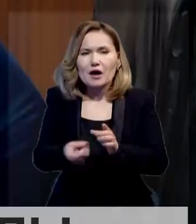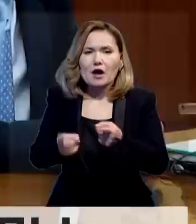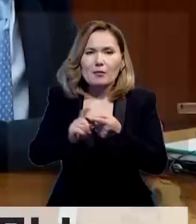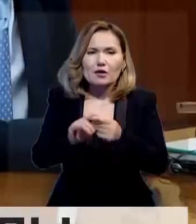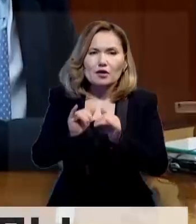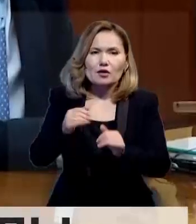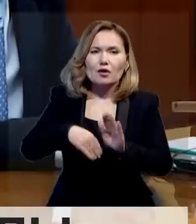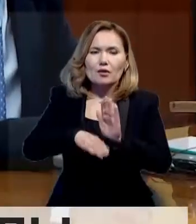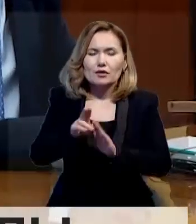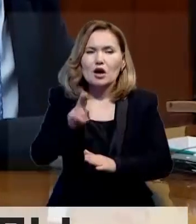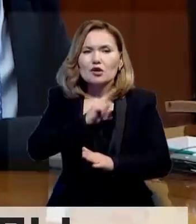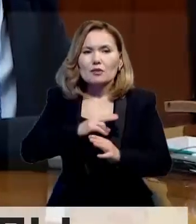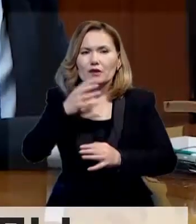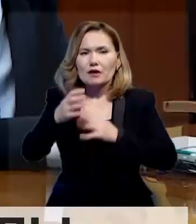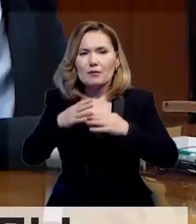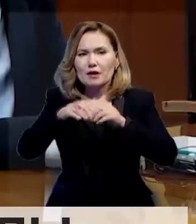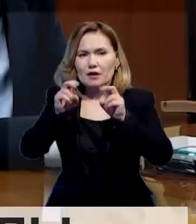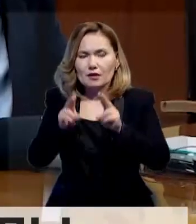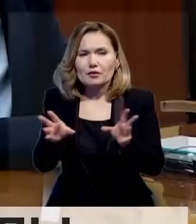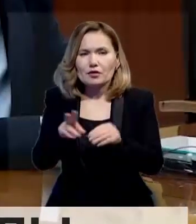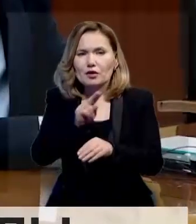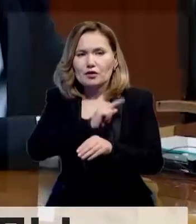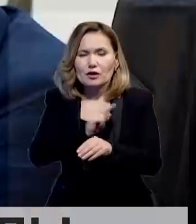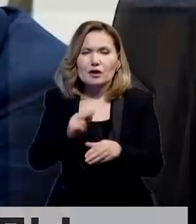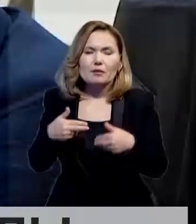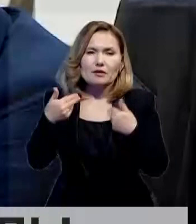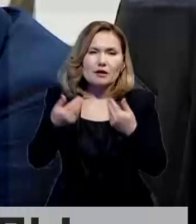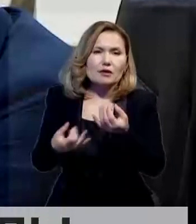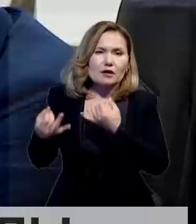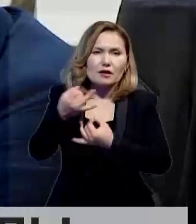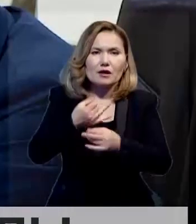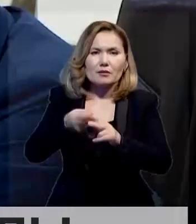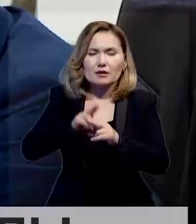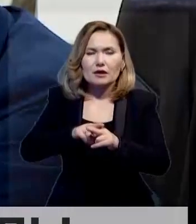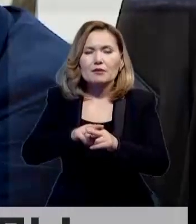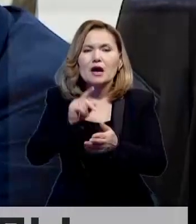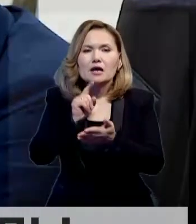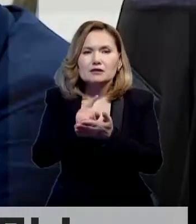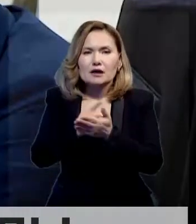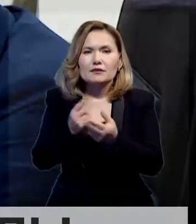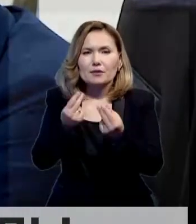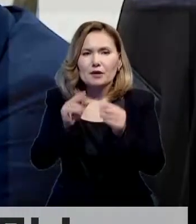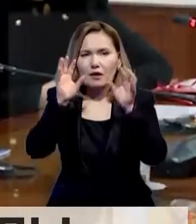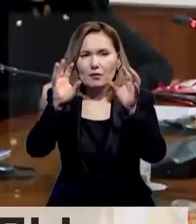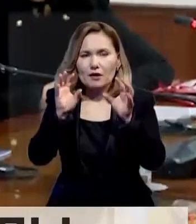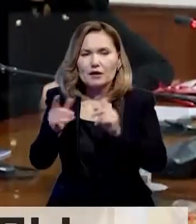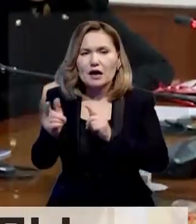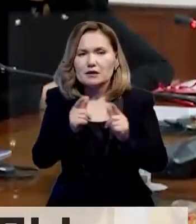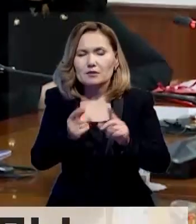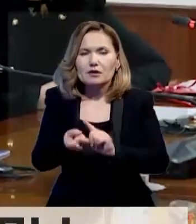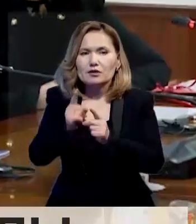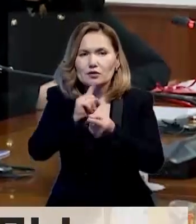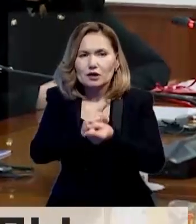коммуникация саласын нығайту бойынша халықаралық сарапшылардың ұсыныстарын талқылады. Бұдан бөлек салық пен бюджет кодекстерін әзірлеу және